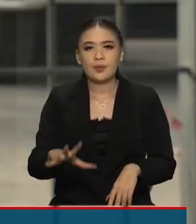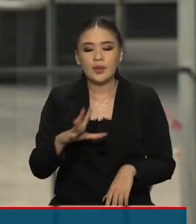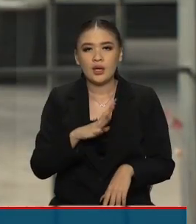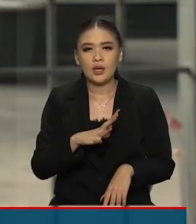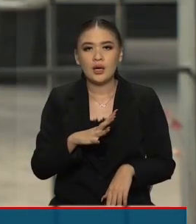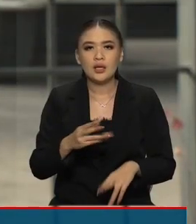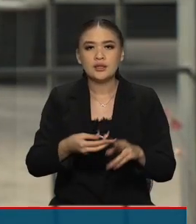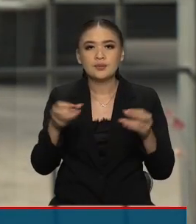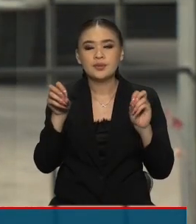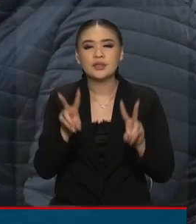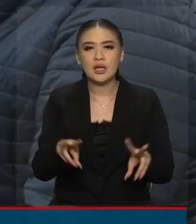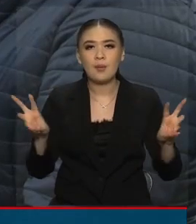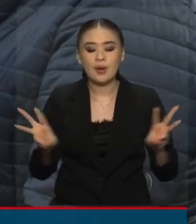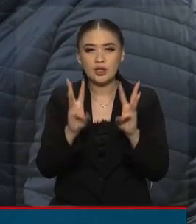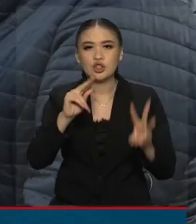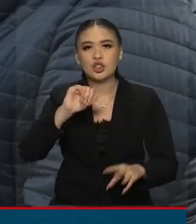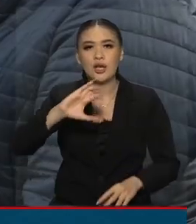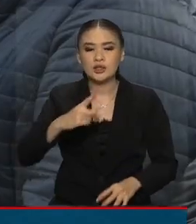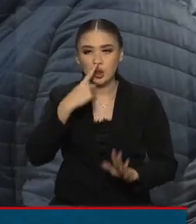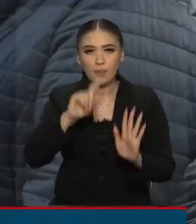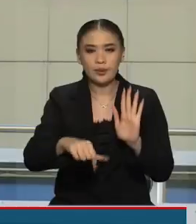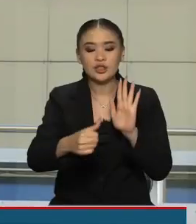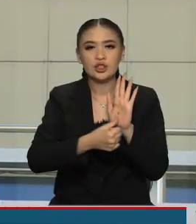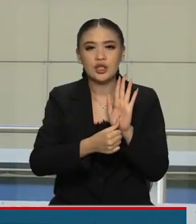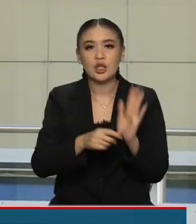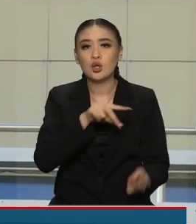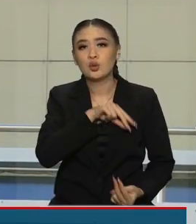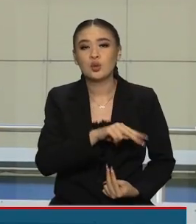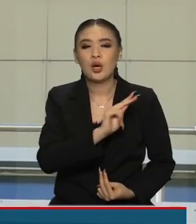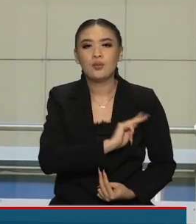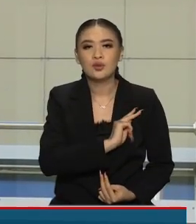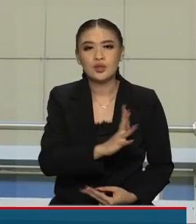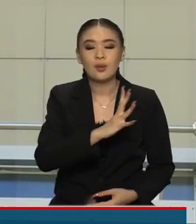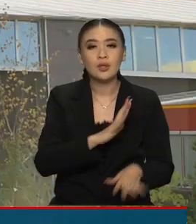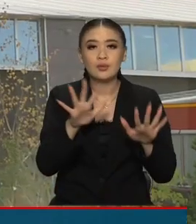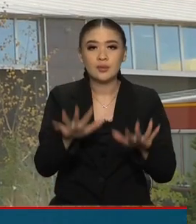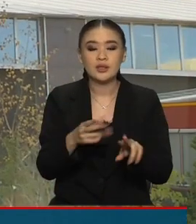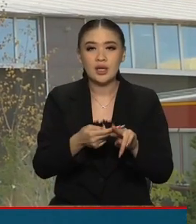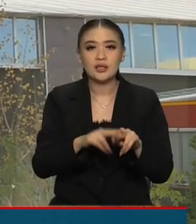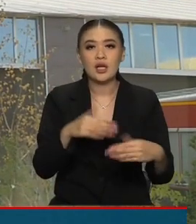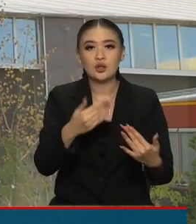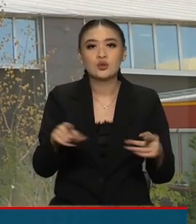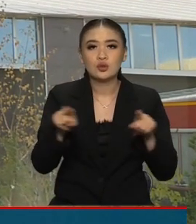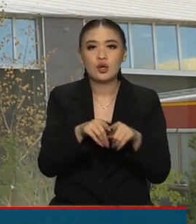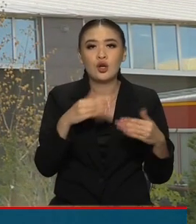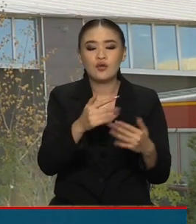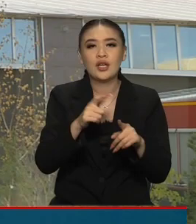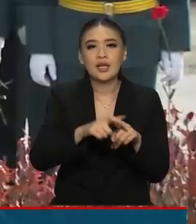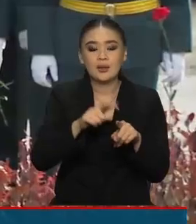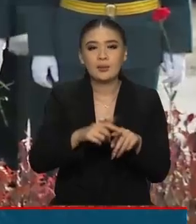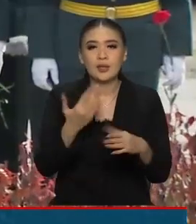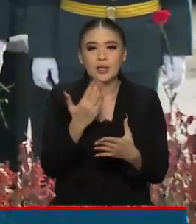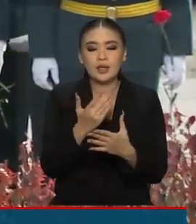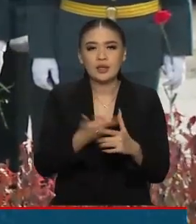территории специализированной пожарной части номер 6, в которой трудился Оскар Забикулин. Кстати, она тоже носит его имя. Сегодня